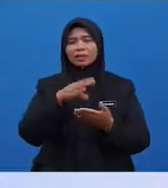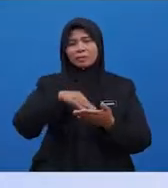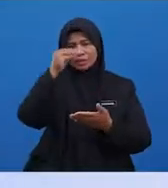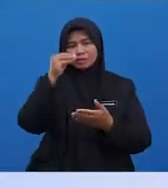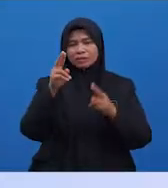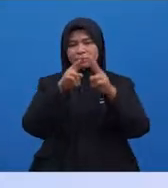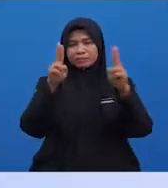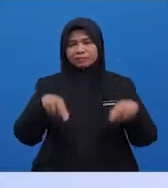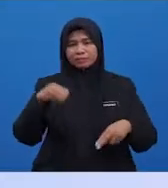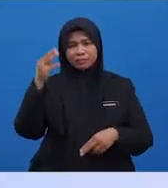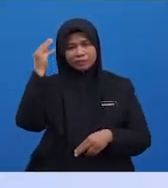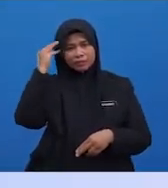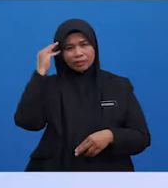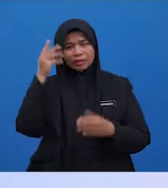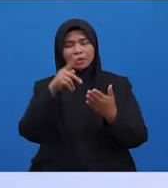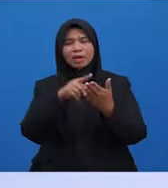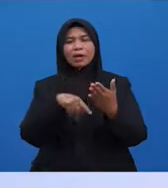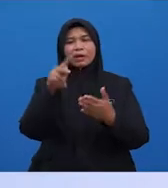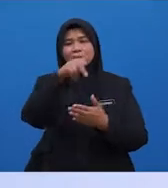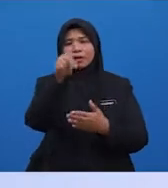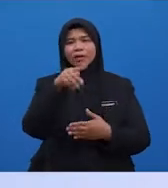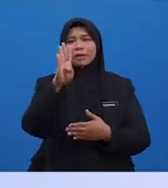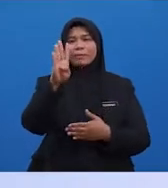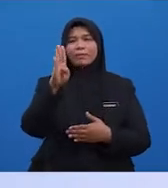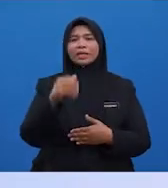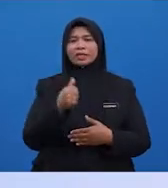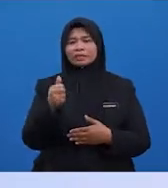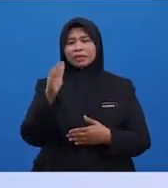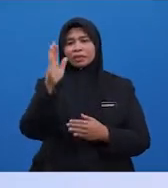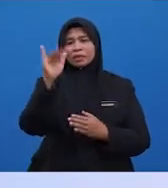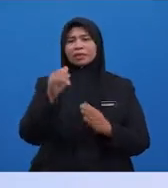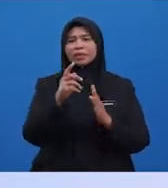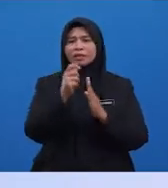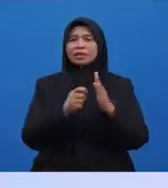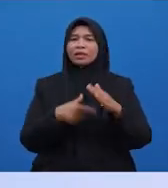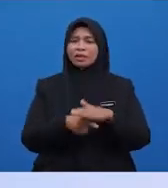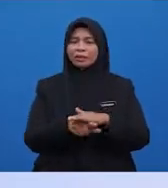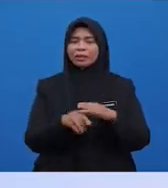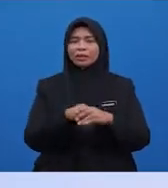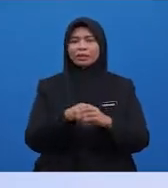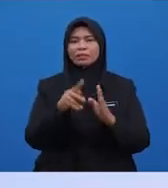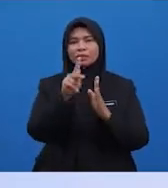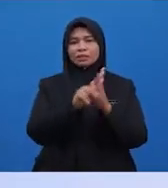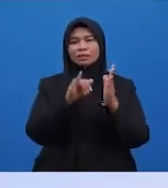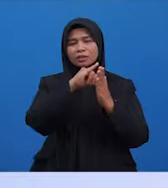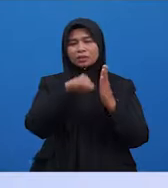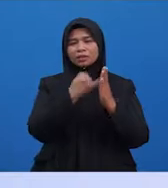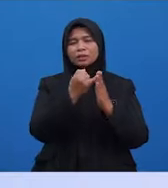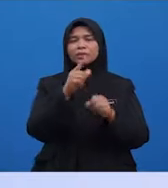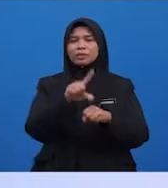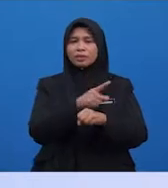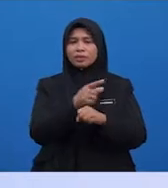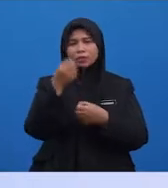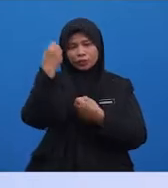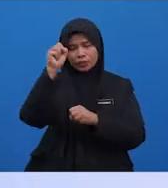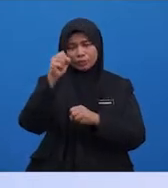minda. Apakah empat aspek yang terlibat dalam kejurulatihan sukan?